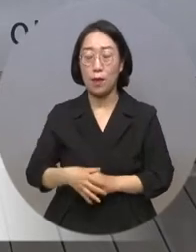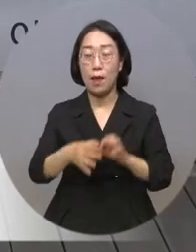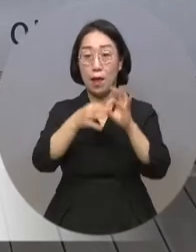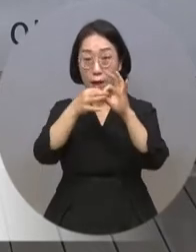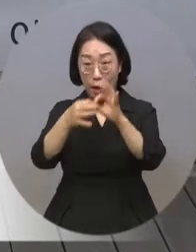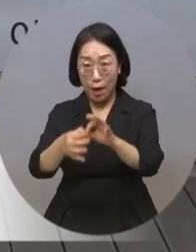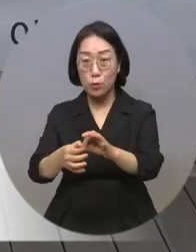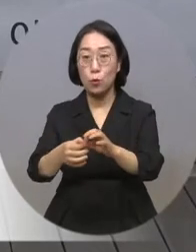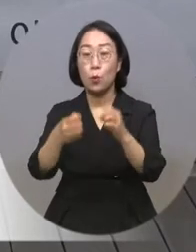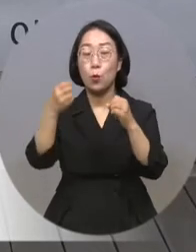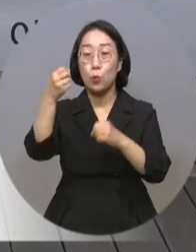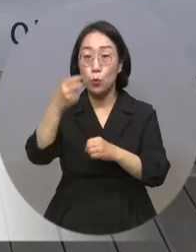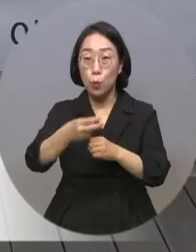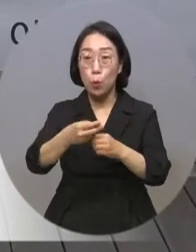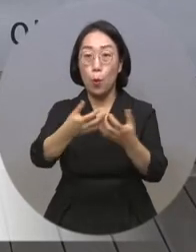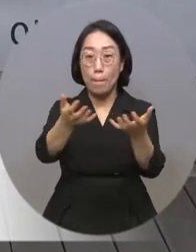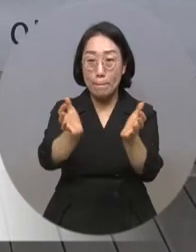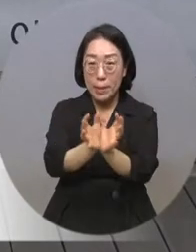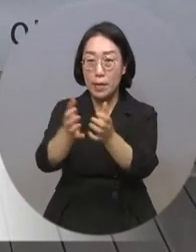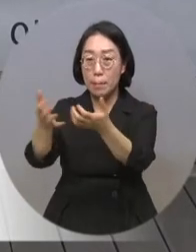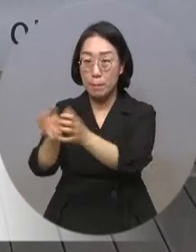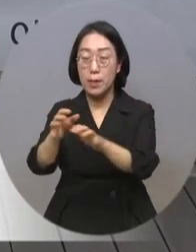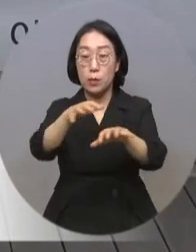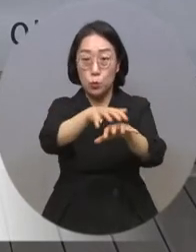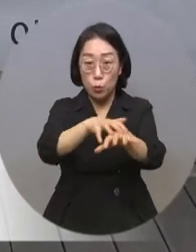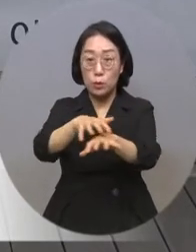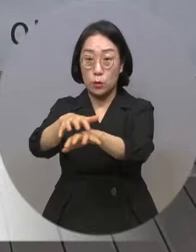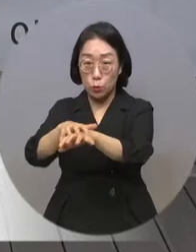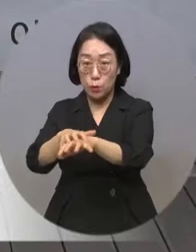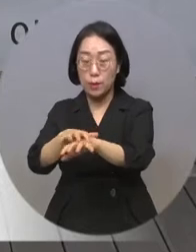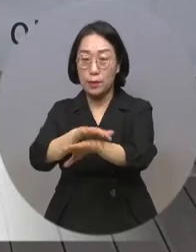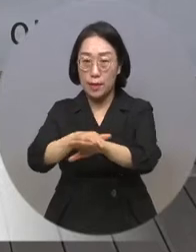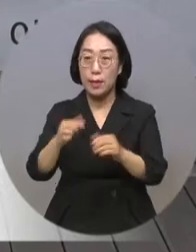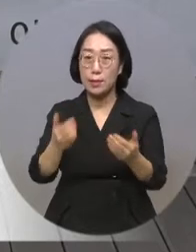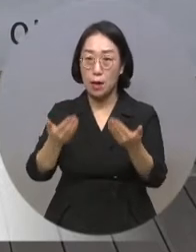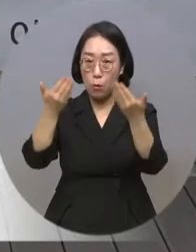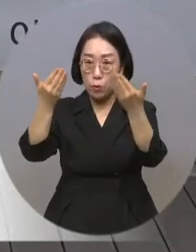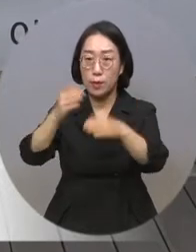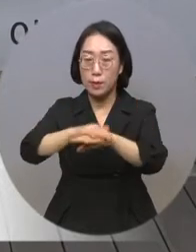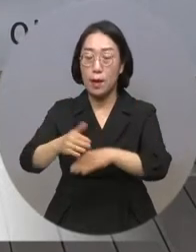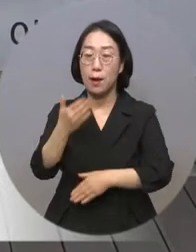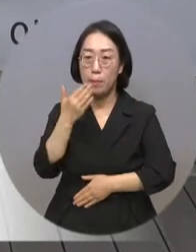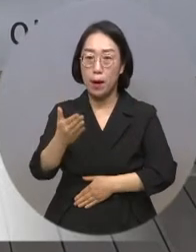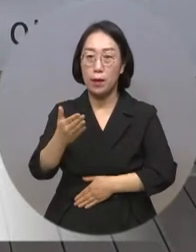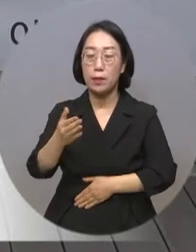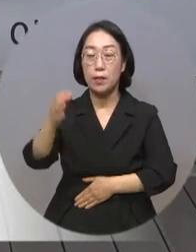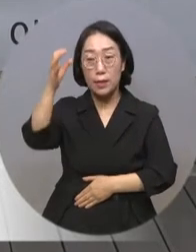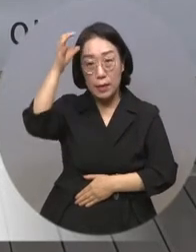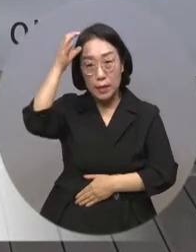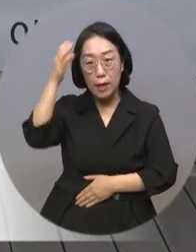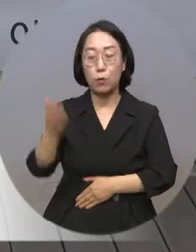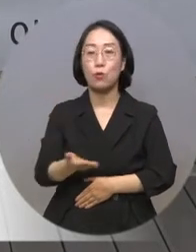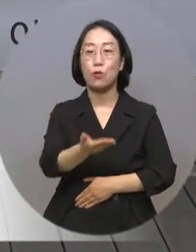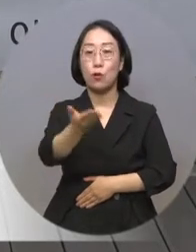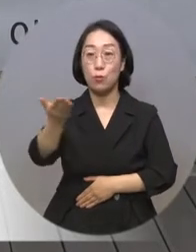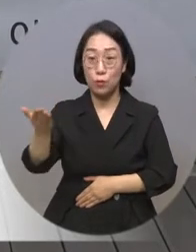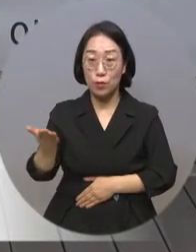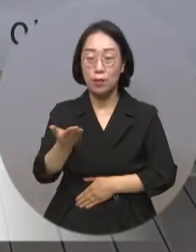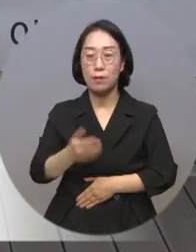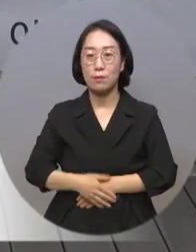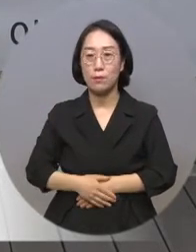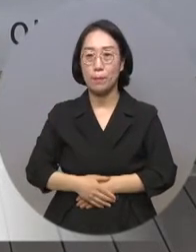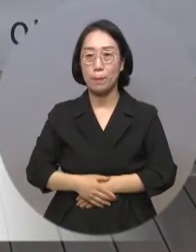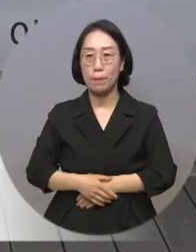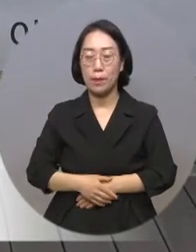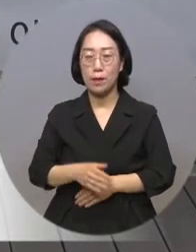계속해서 그 아파트 봉사단이 발족이 돼서 자원봉사가 활성화되기를 바라고요. 많은 의정부 시민들께서 이